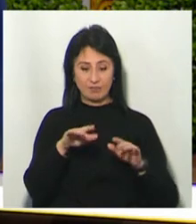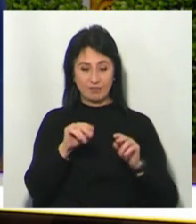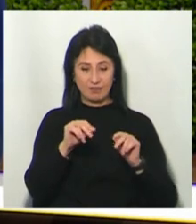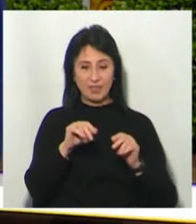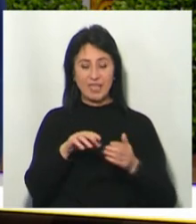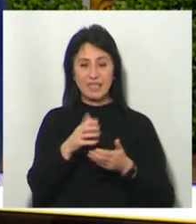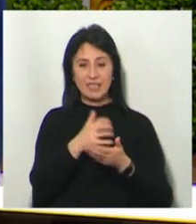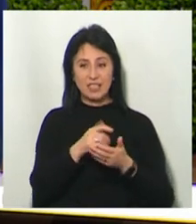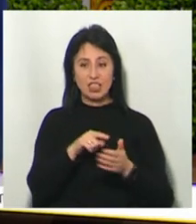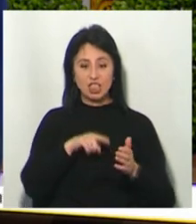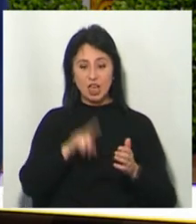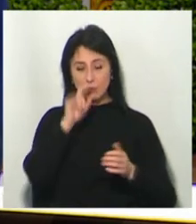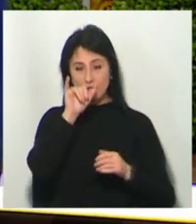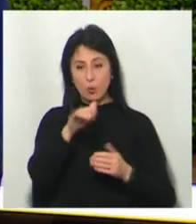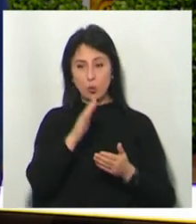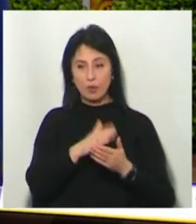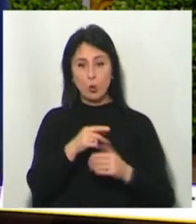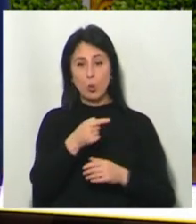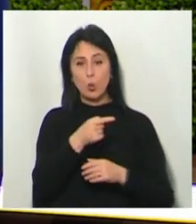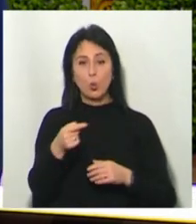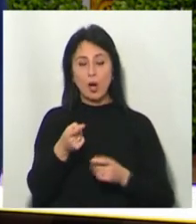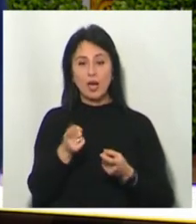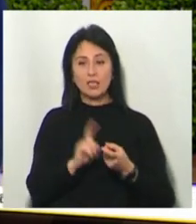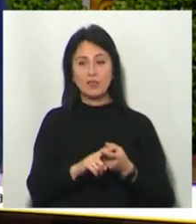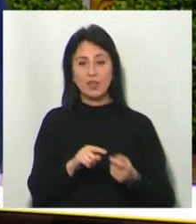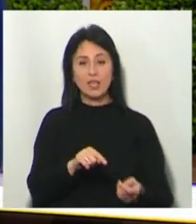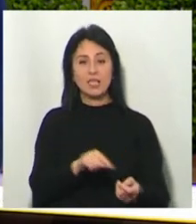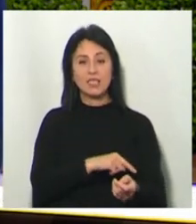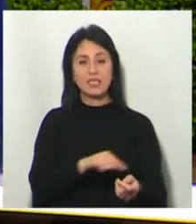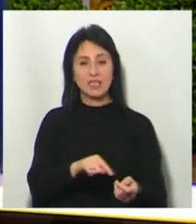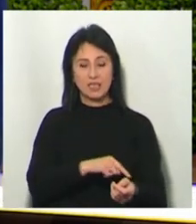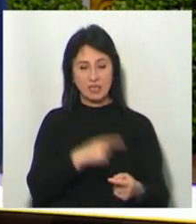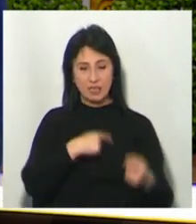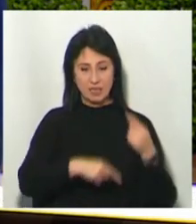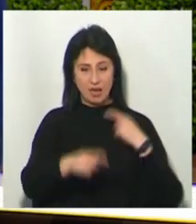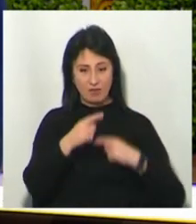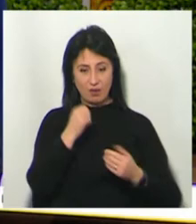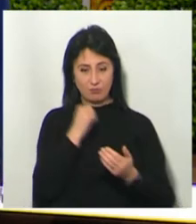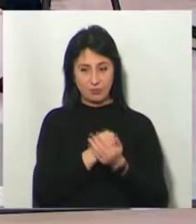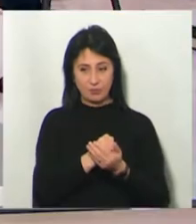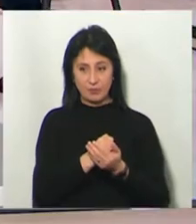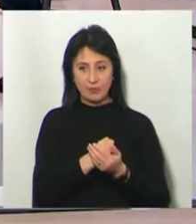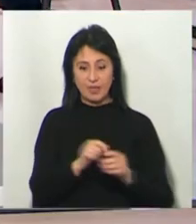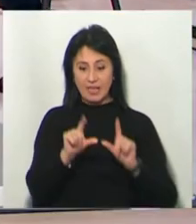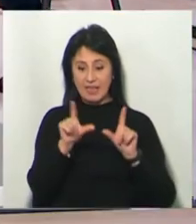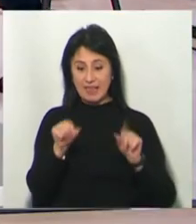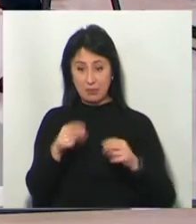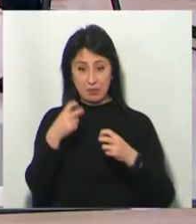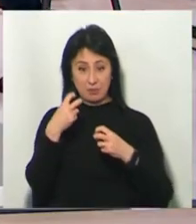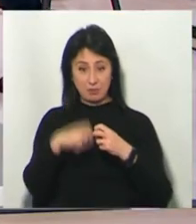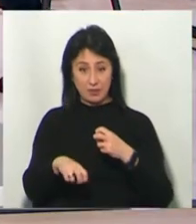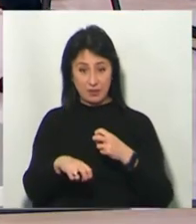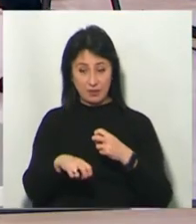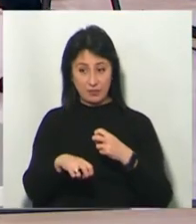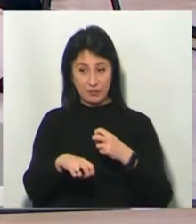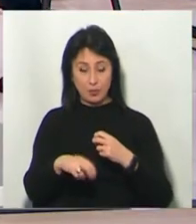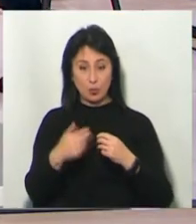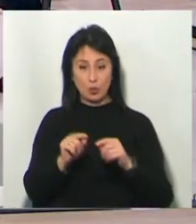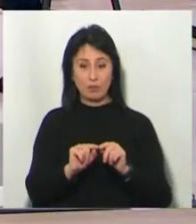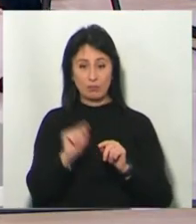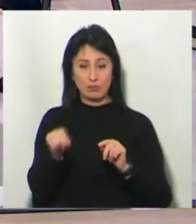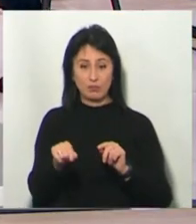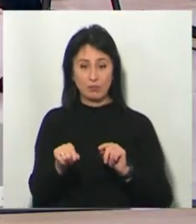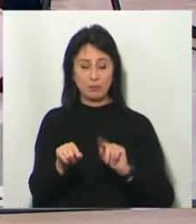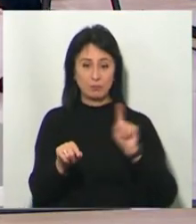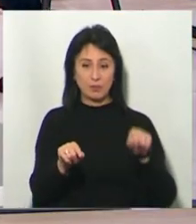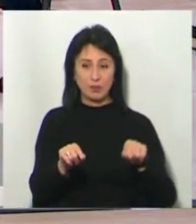კრისტალების დაგროვებისა შარჯავას გააჩნია უარყოფითი ზეგავლენა სისხლძარღვებზე, თუნდაც თირკმლის დაზიანების შედეგად, რენინანგიოტენზინის